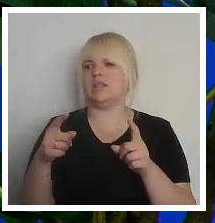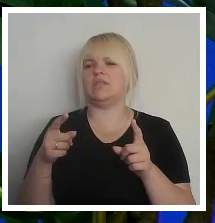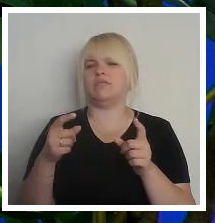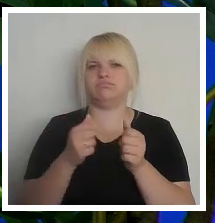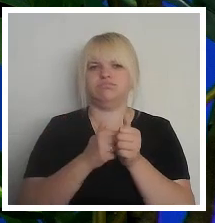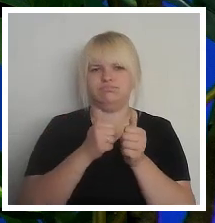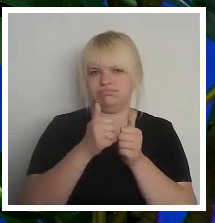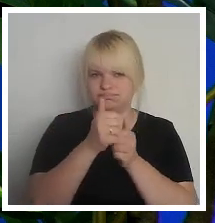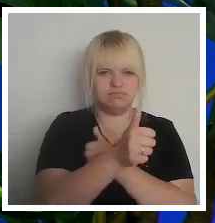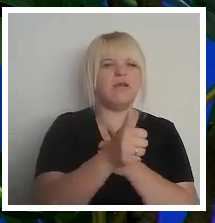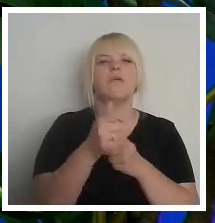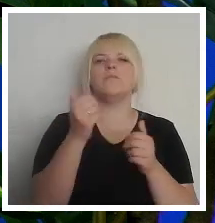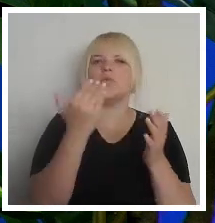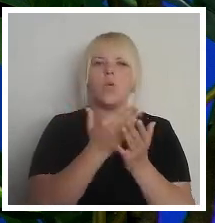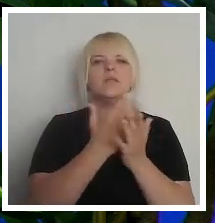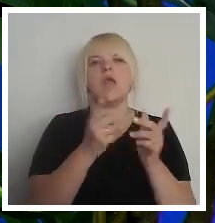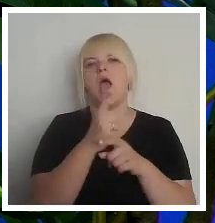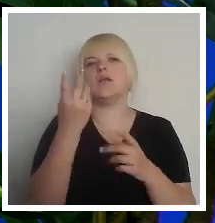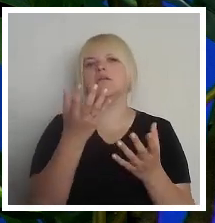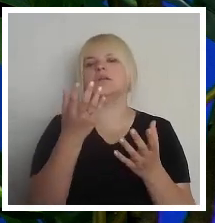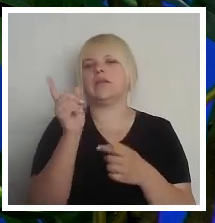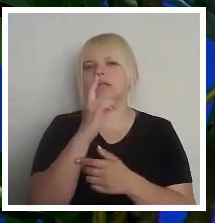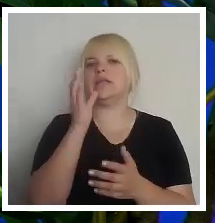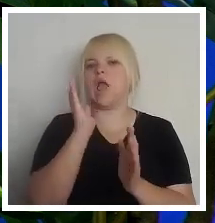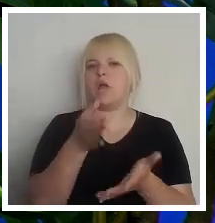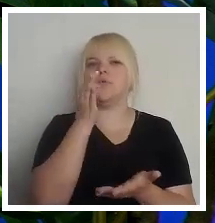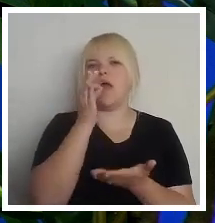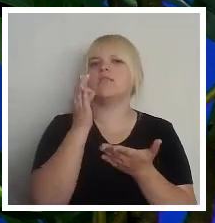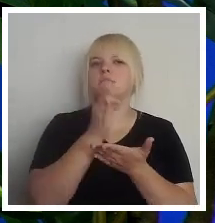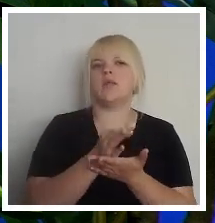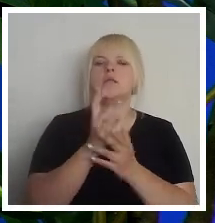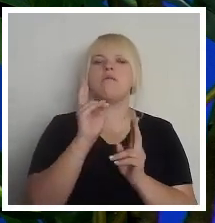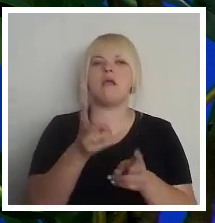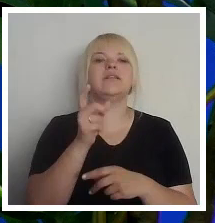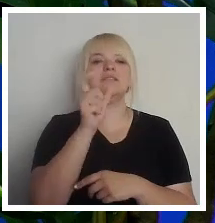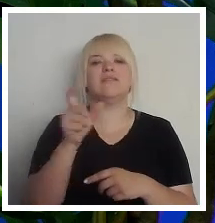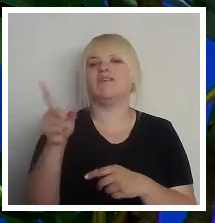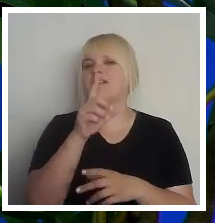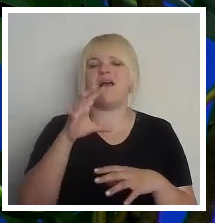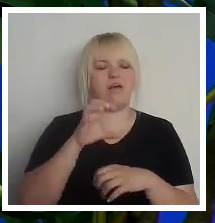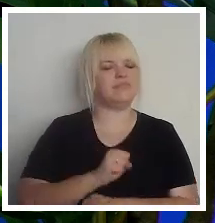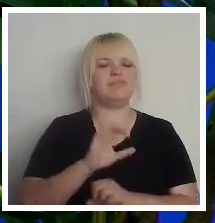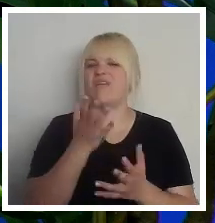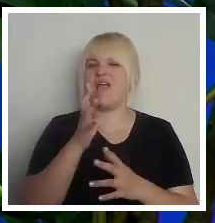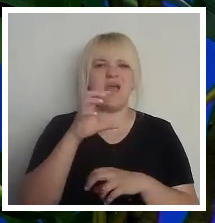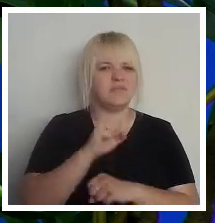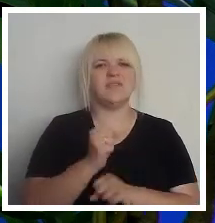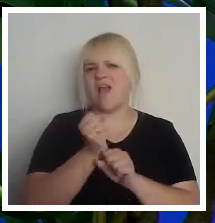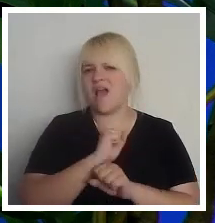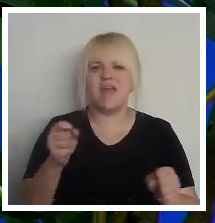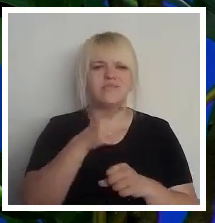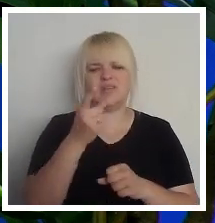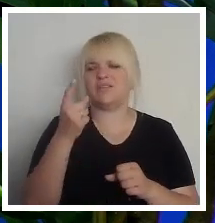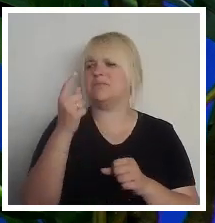pavisam noteikti mēs arī nesam atbildību par to, ka cilvēkiem ir apnicis vai apniks ātrāk, un viņi vairs